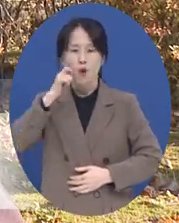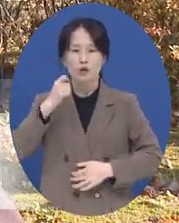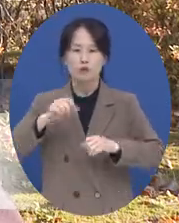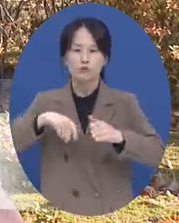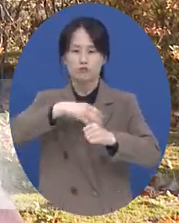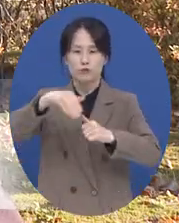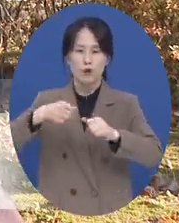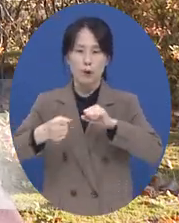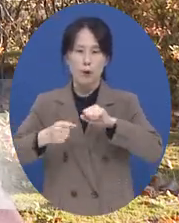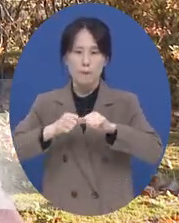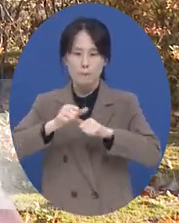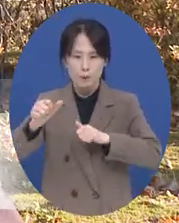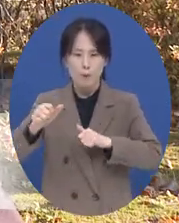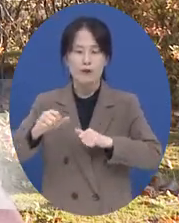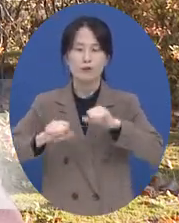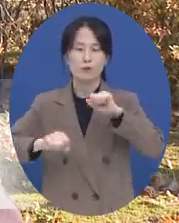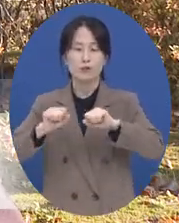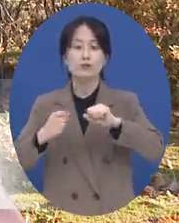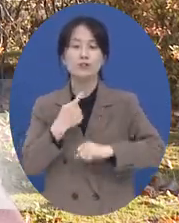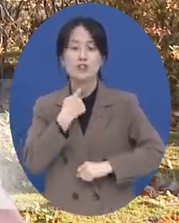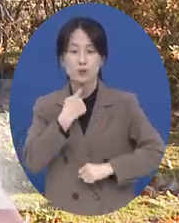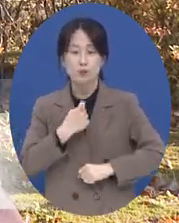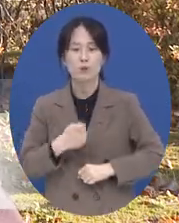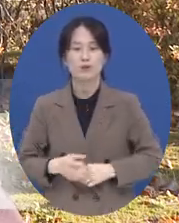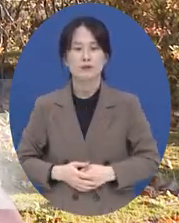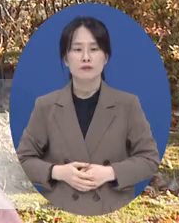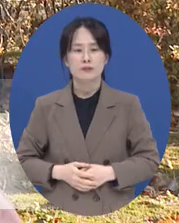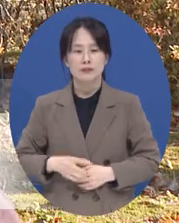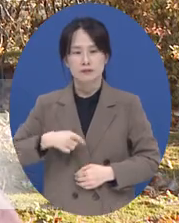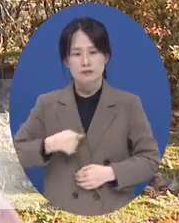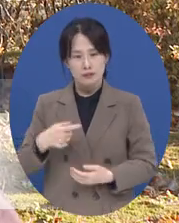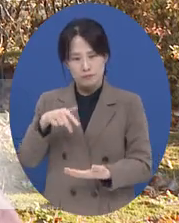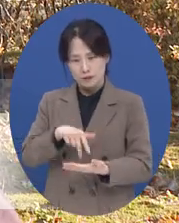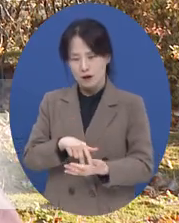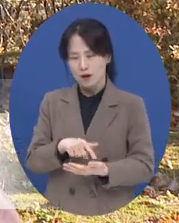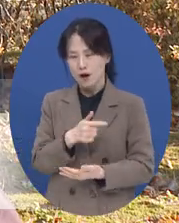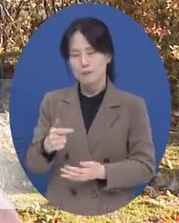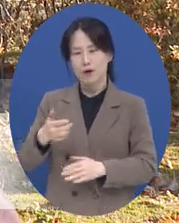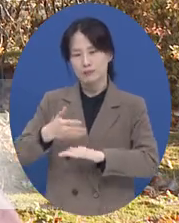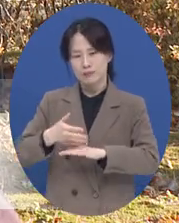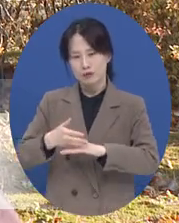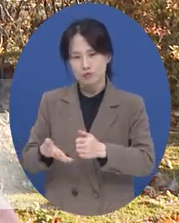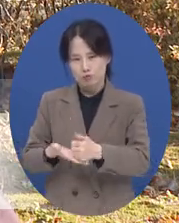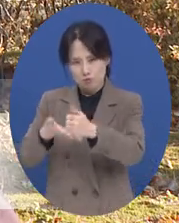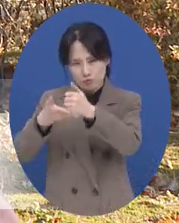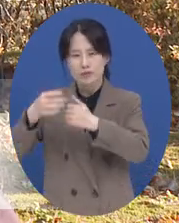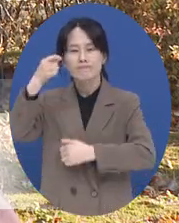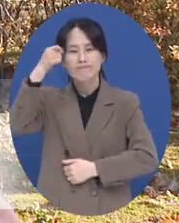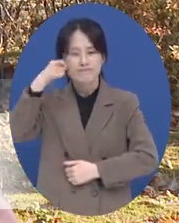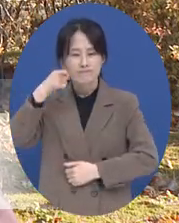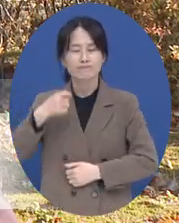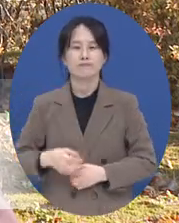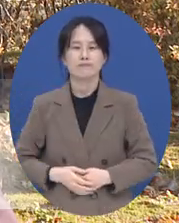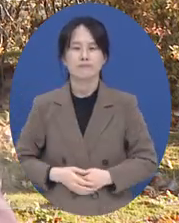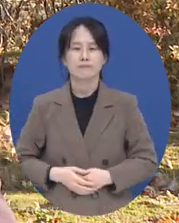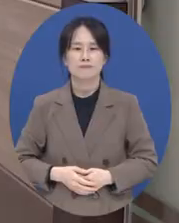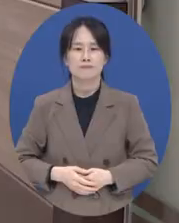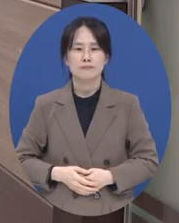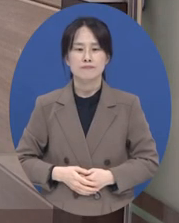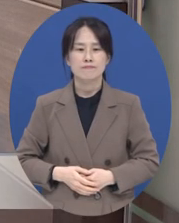어려운 1개월 폭포 카 면서 활동을 하셨고 자신 입장에서 굉장히 감사하고 경동 서황 독경을